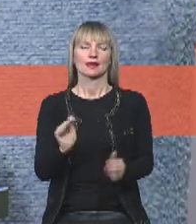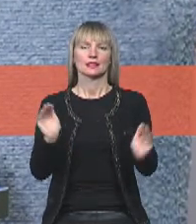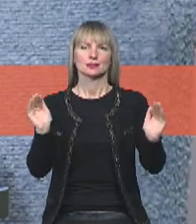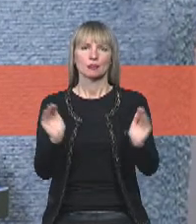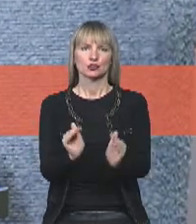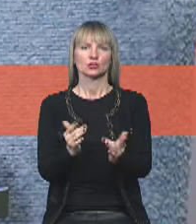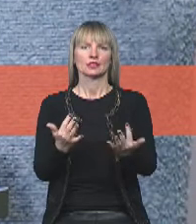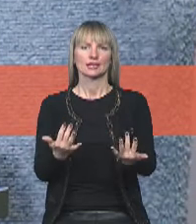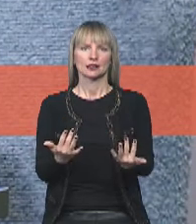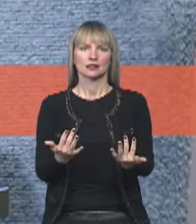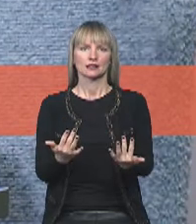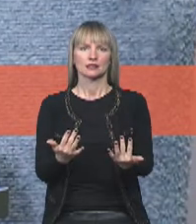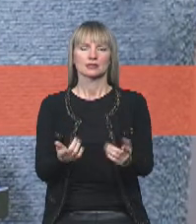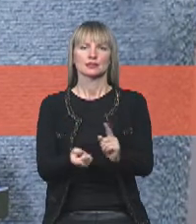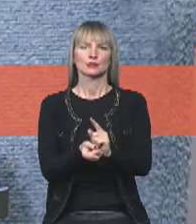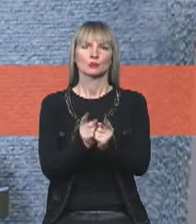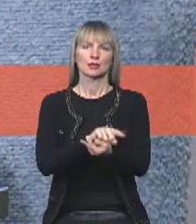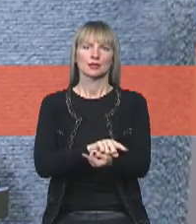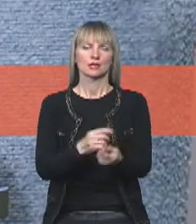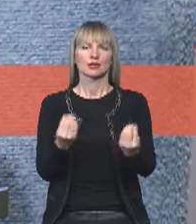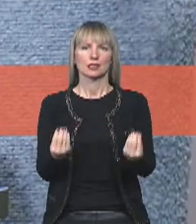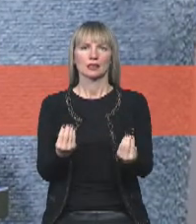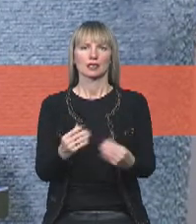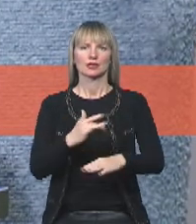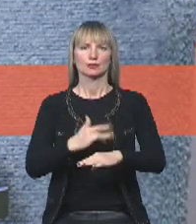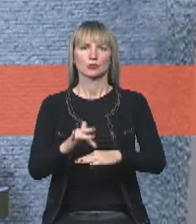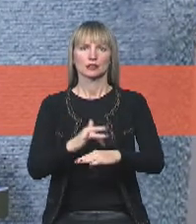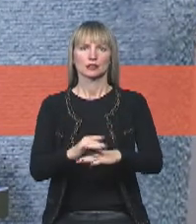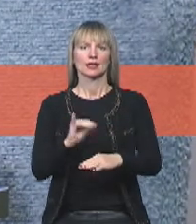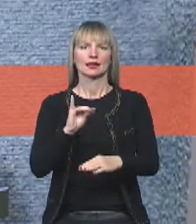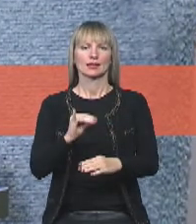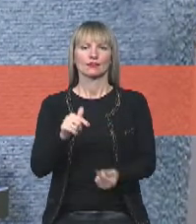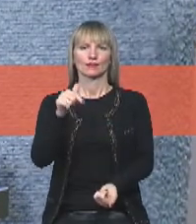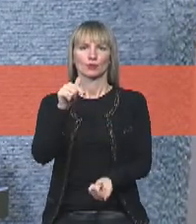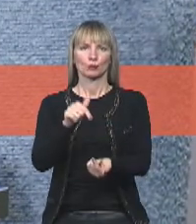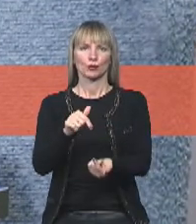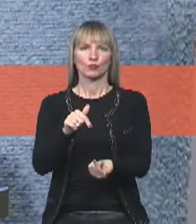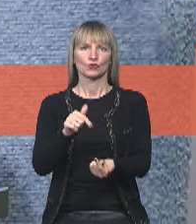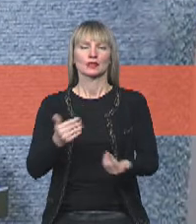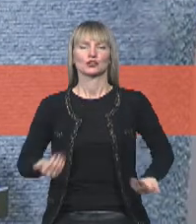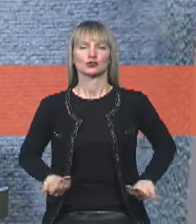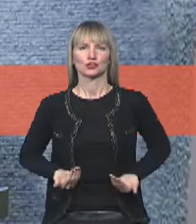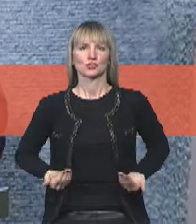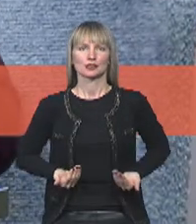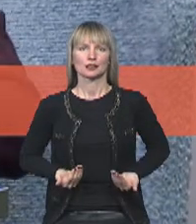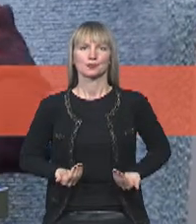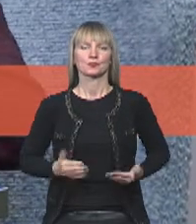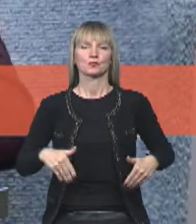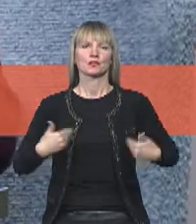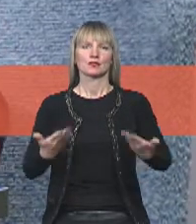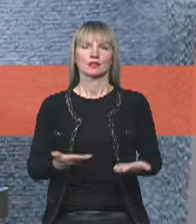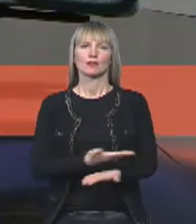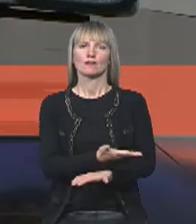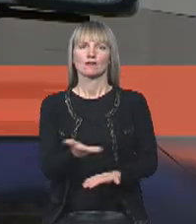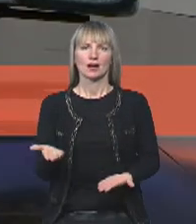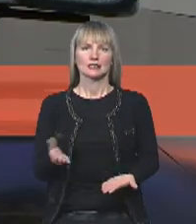зменшити кількість, змінити якість сміття і, відповідно, життя. Вітаємо вас